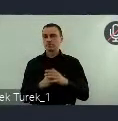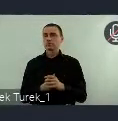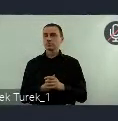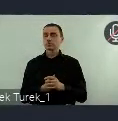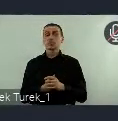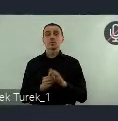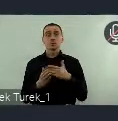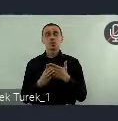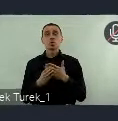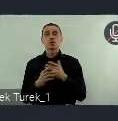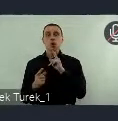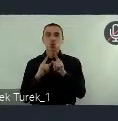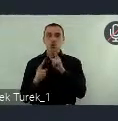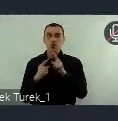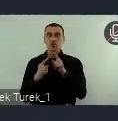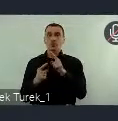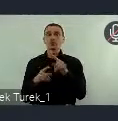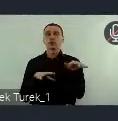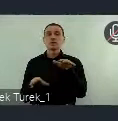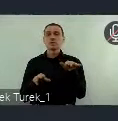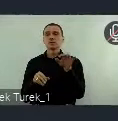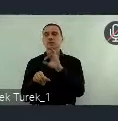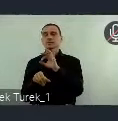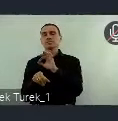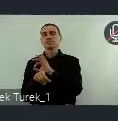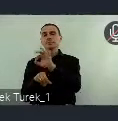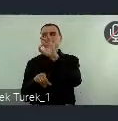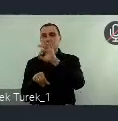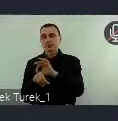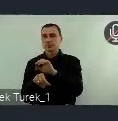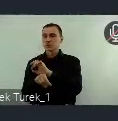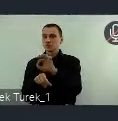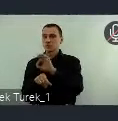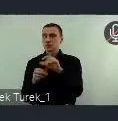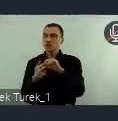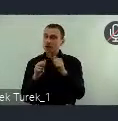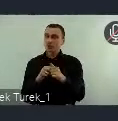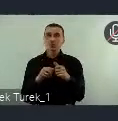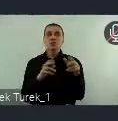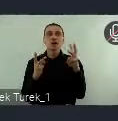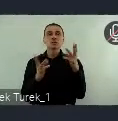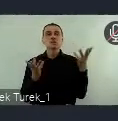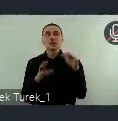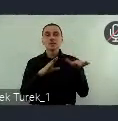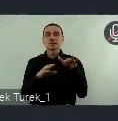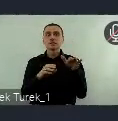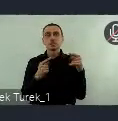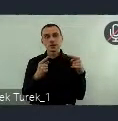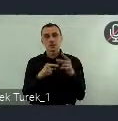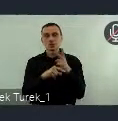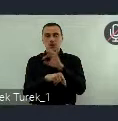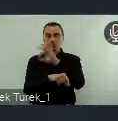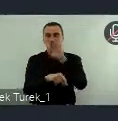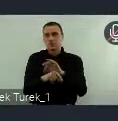organizujemy debatę organizujemy w miejscu dostępnym architektonicznie jeśli warsztaty w miejscu dostępnym architektonicznie dajemy ludziom możliwość